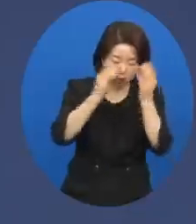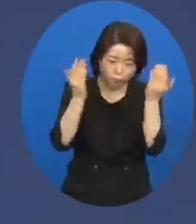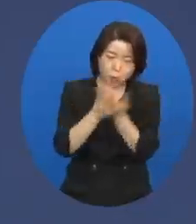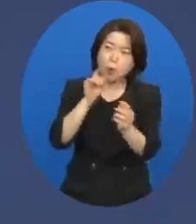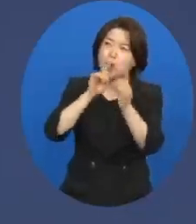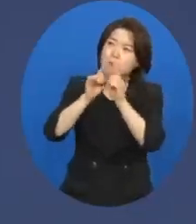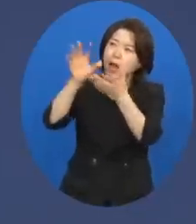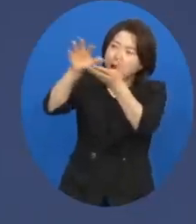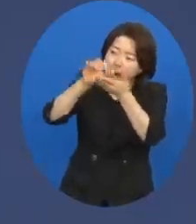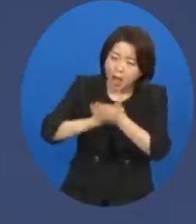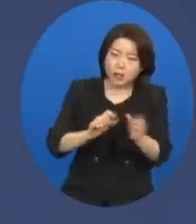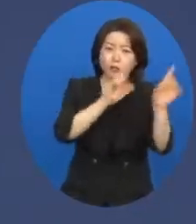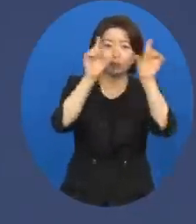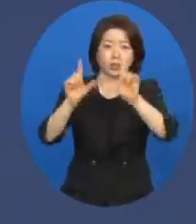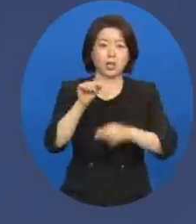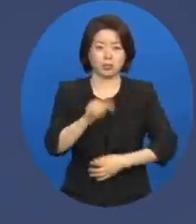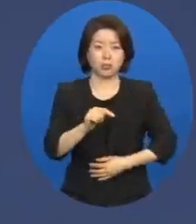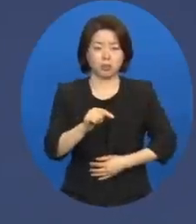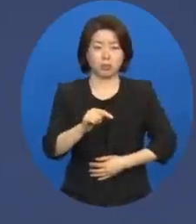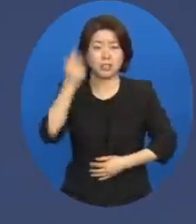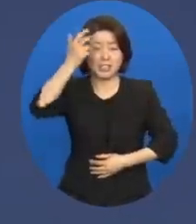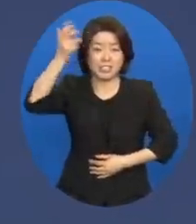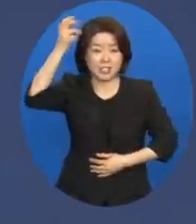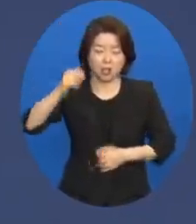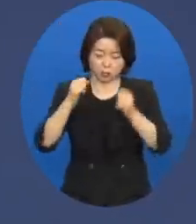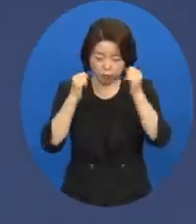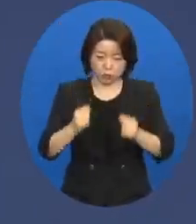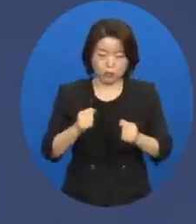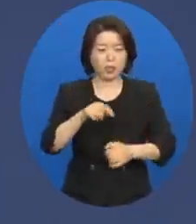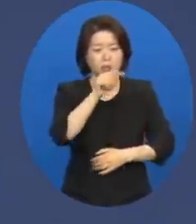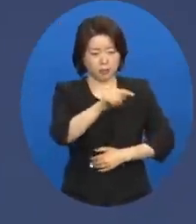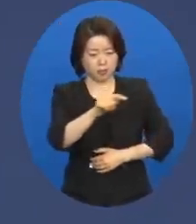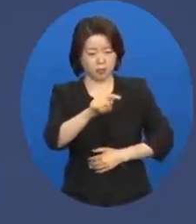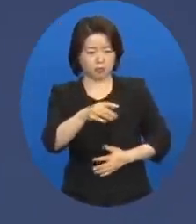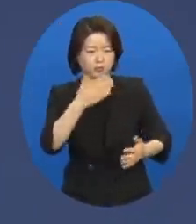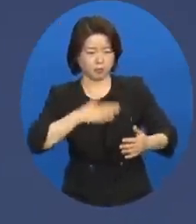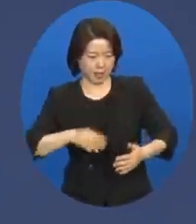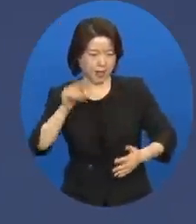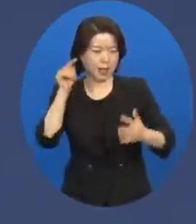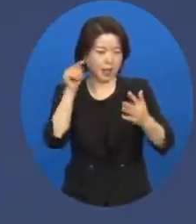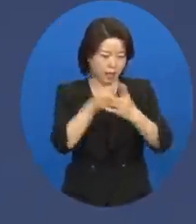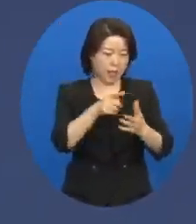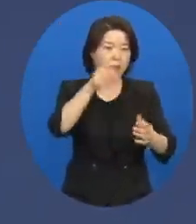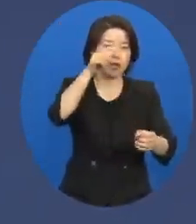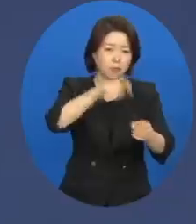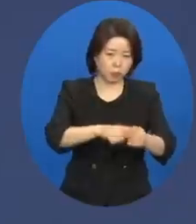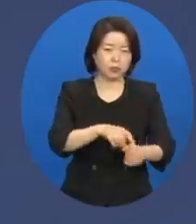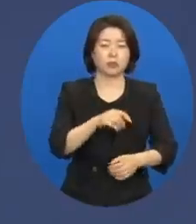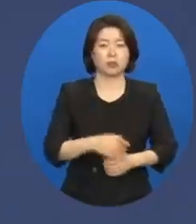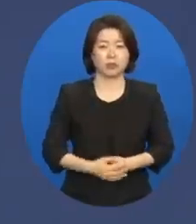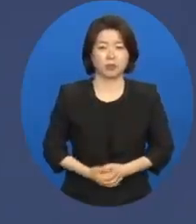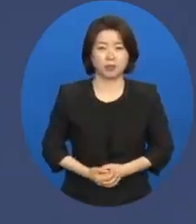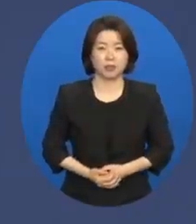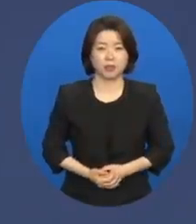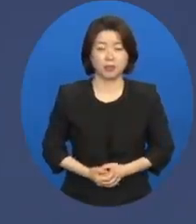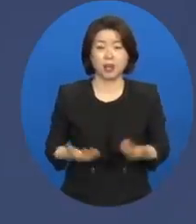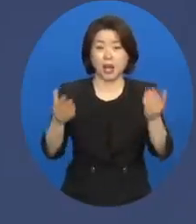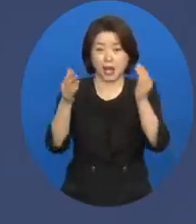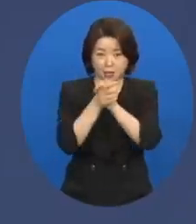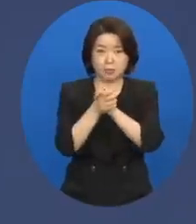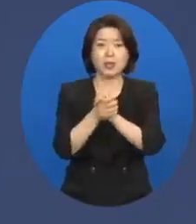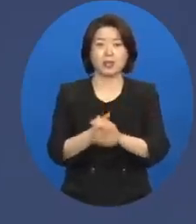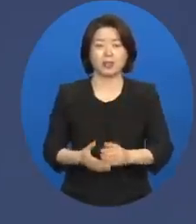말씀으로 사는 줄을, 즉 영적인 존재임을 너로 알게 하려 하십니다.